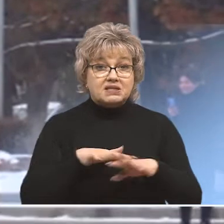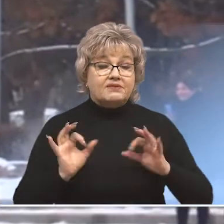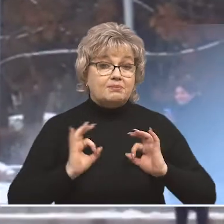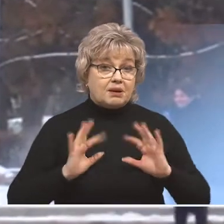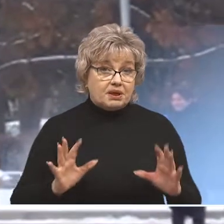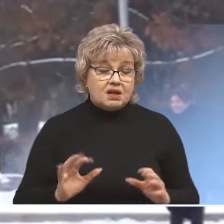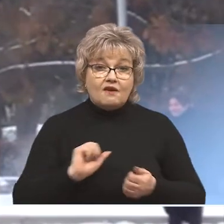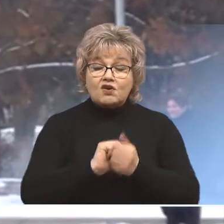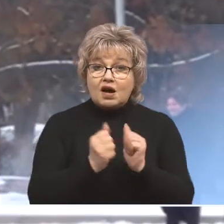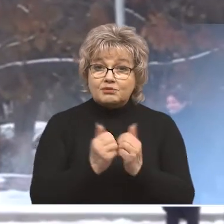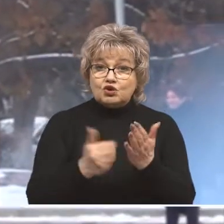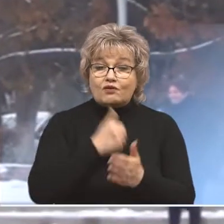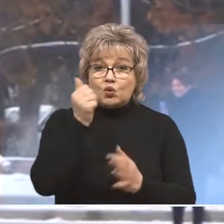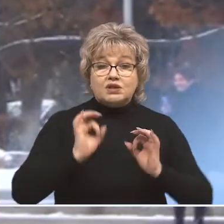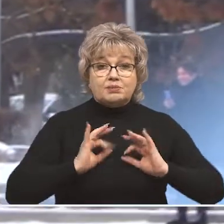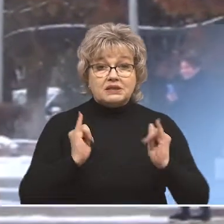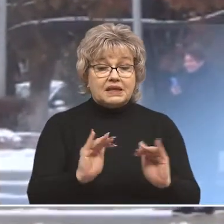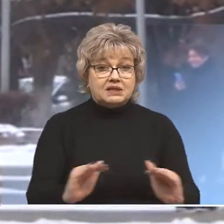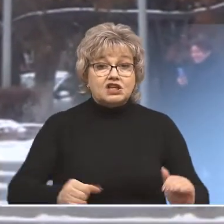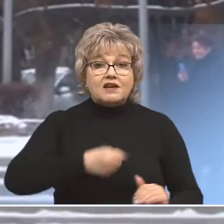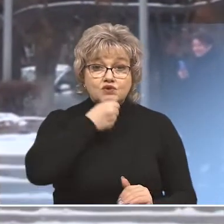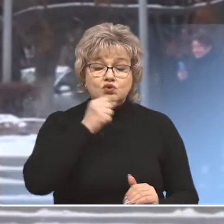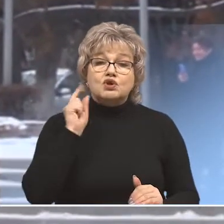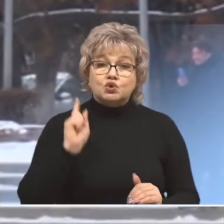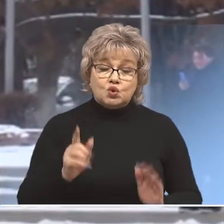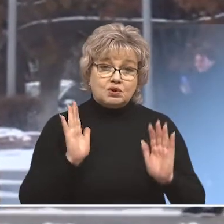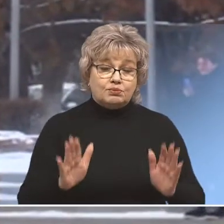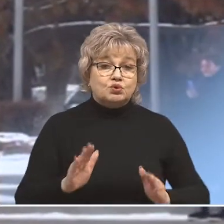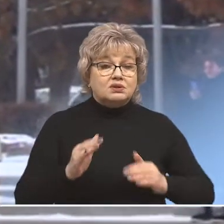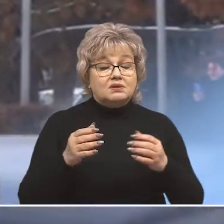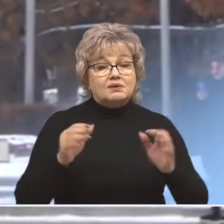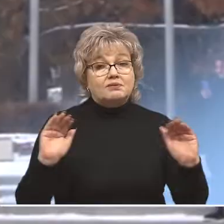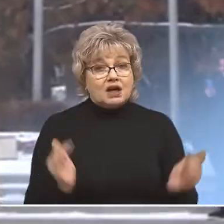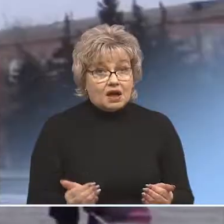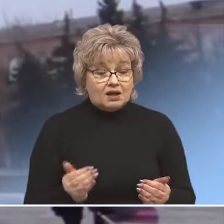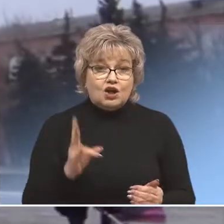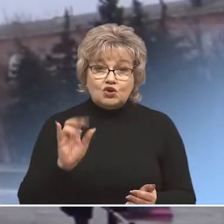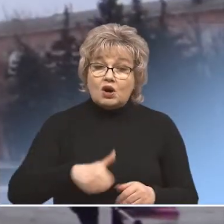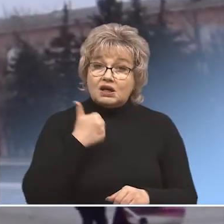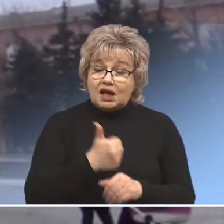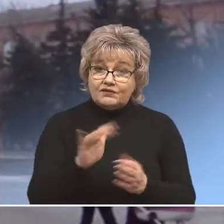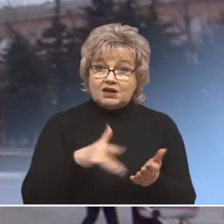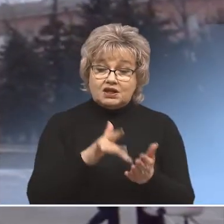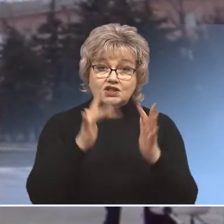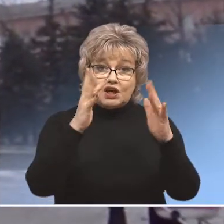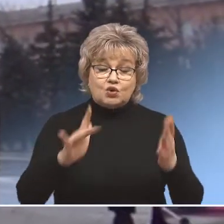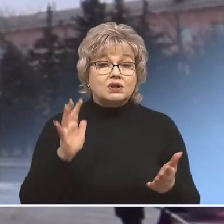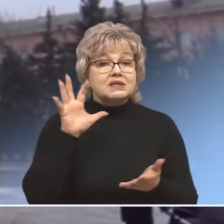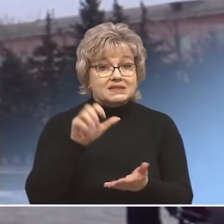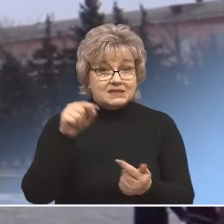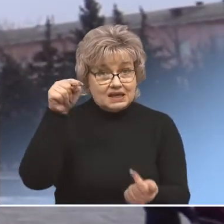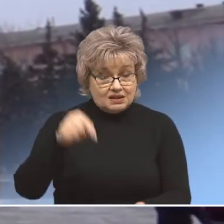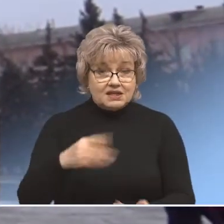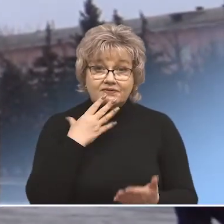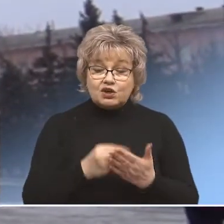массовые мероприятия. В Каменске новогодние праздники для детей и взрослых тоже пройдут локально. Но главная городская елка заняла